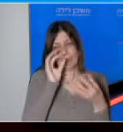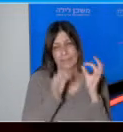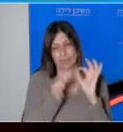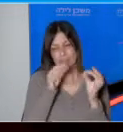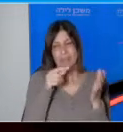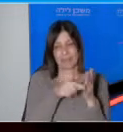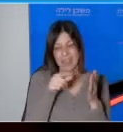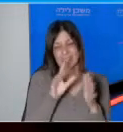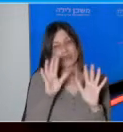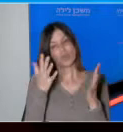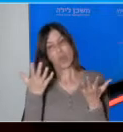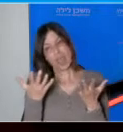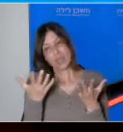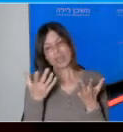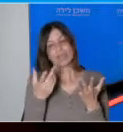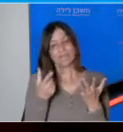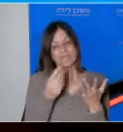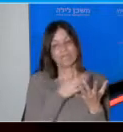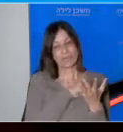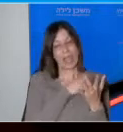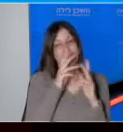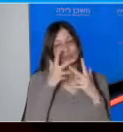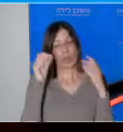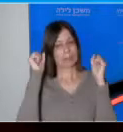ולכן אולי יפגע בצורה הכי בסיסית